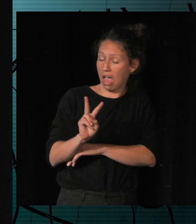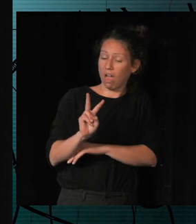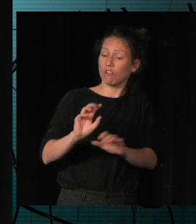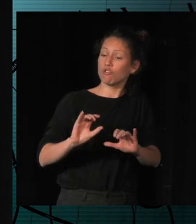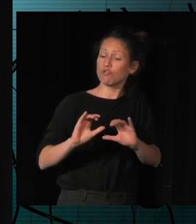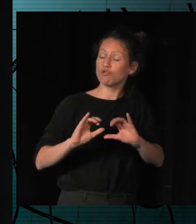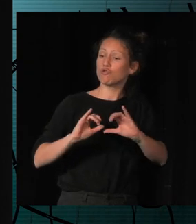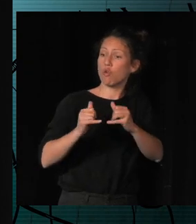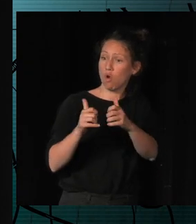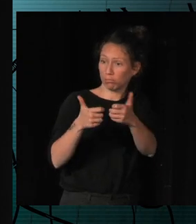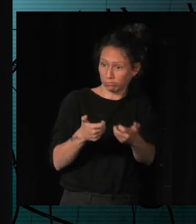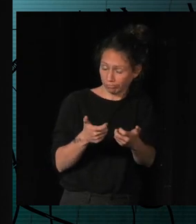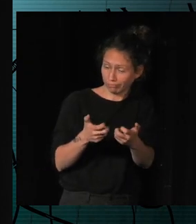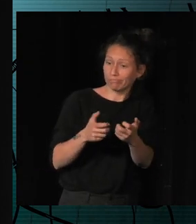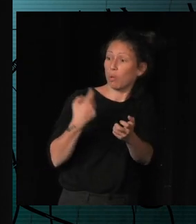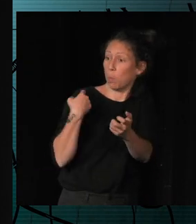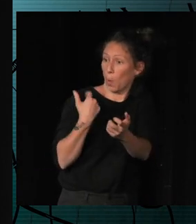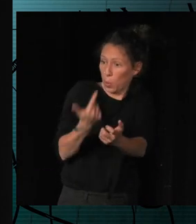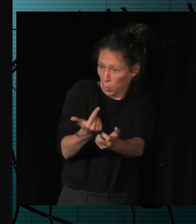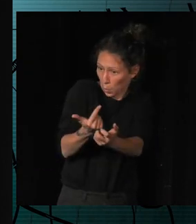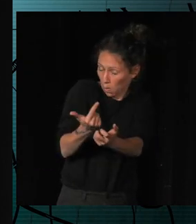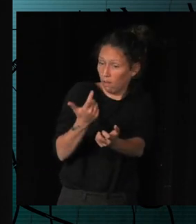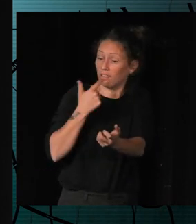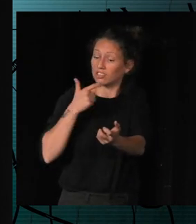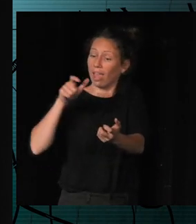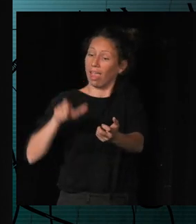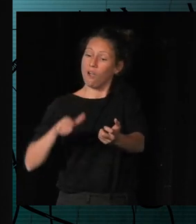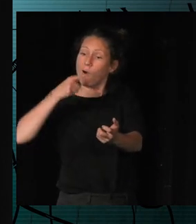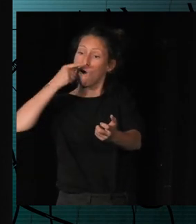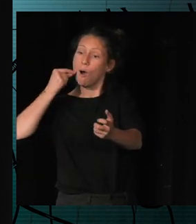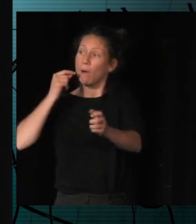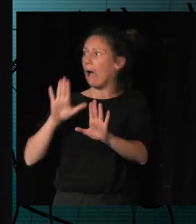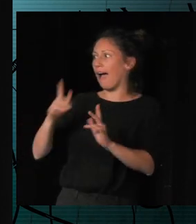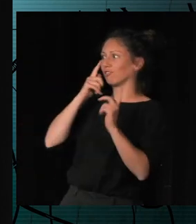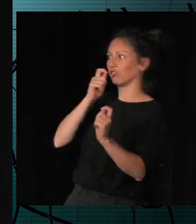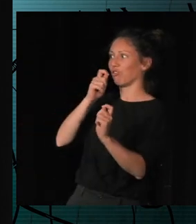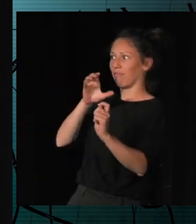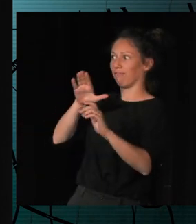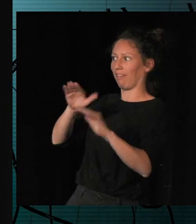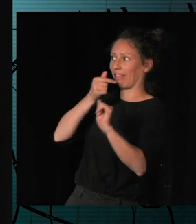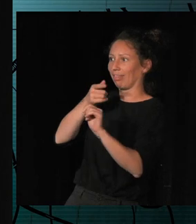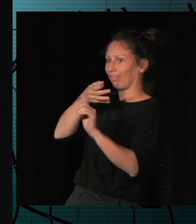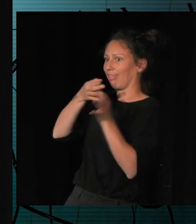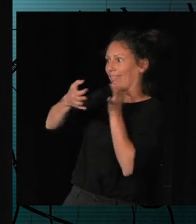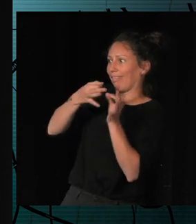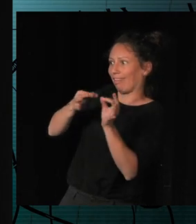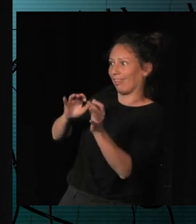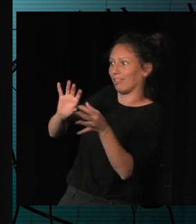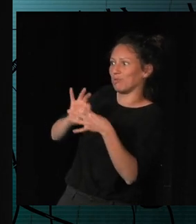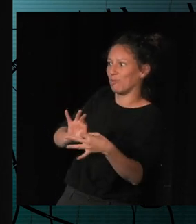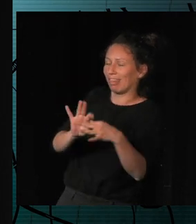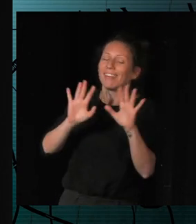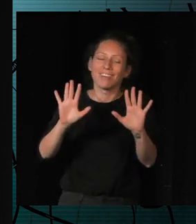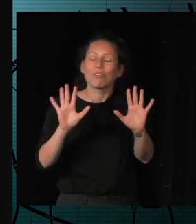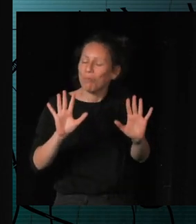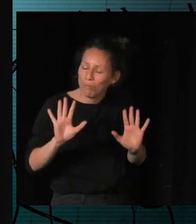on incarne un homme attention au Spiler non ça va ça va et elles sont vraiment une reprentation de sa frustration sexuelle mais je ne dirais pas